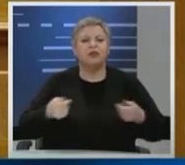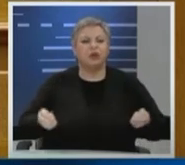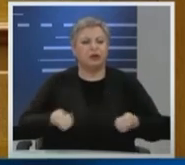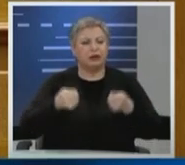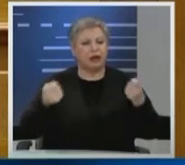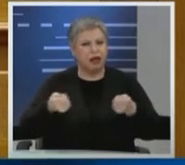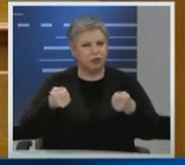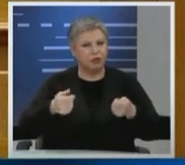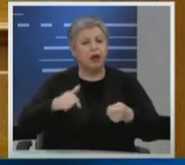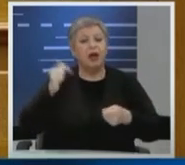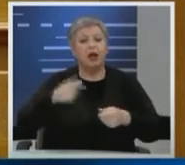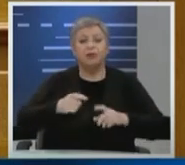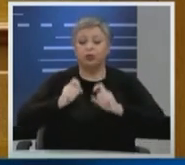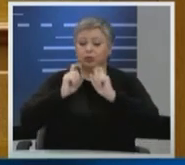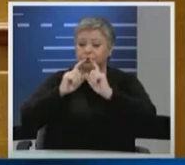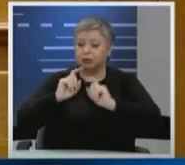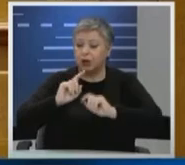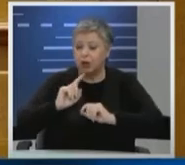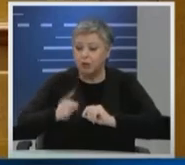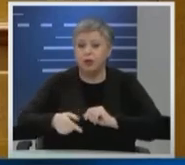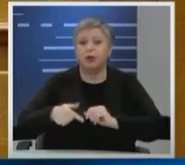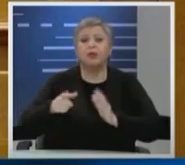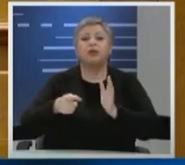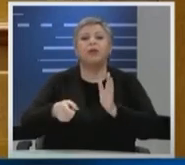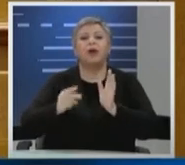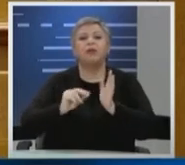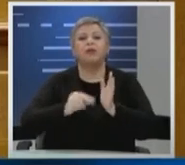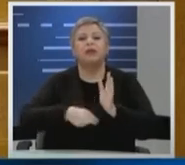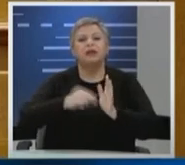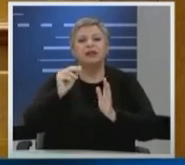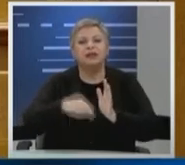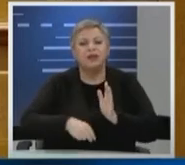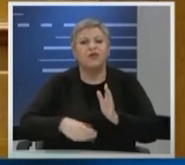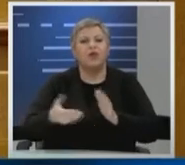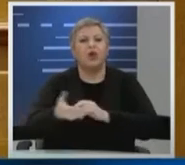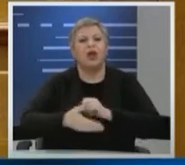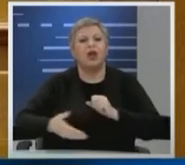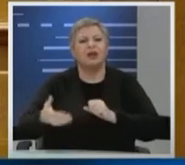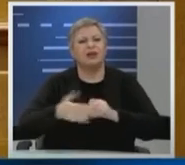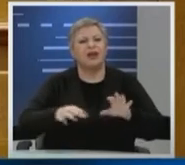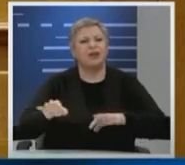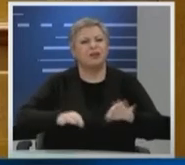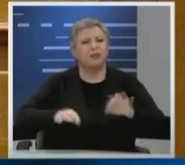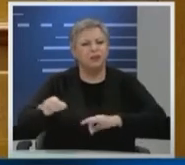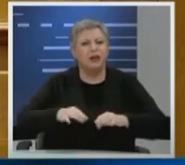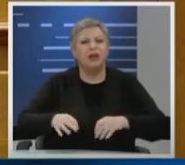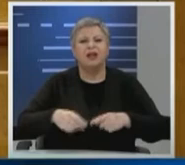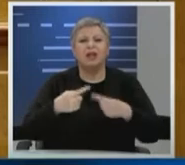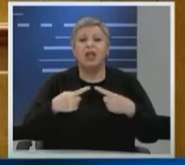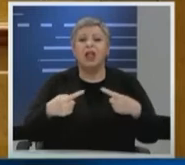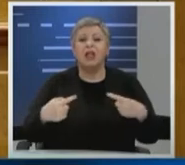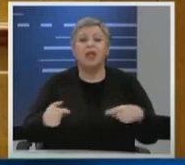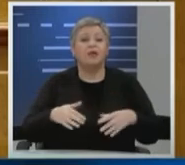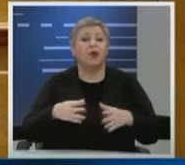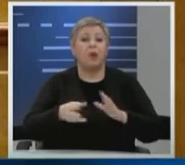διεπαγγελματικών οργανώσεων, της συμβολαιακής γεωργίας, των διάφορων ΠΟΠ, που πριν λίγες μέρες ανακοινώθηκε από την Ευρωπαϊκή Ένωση ότι